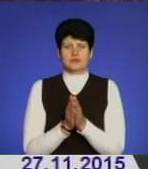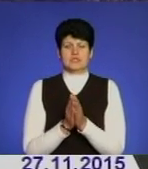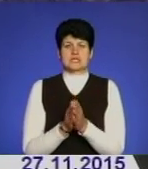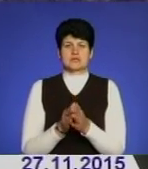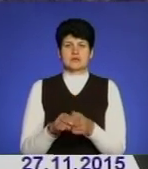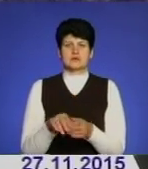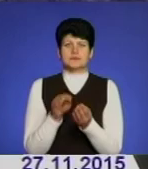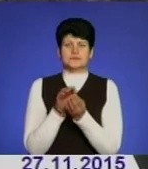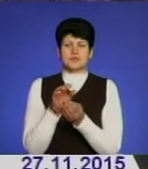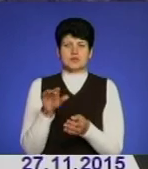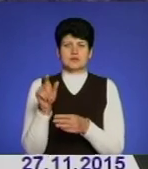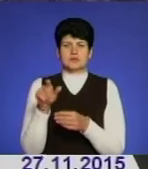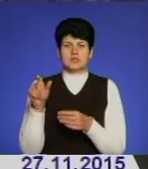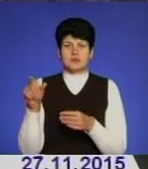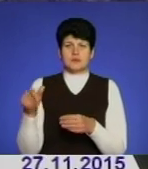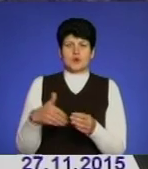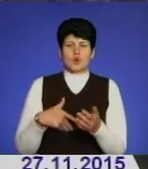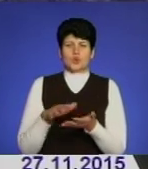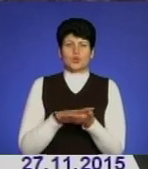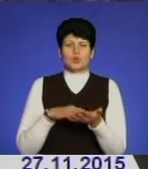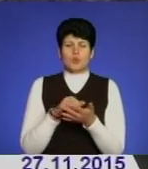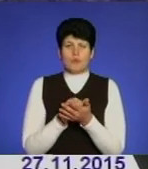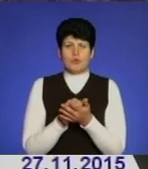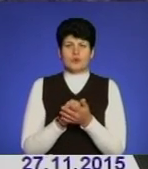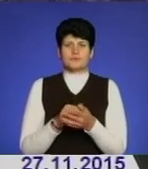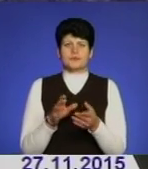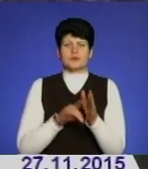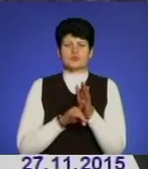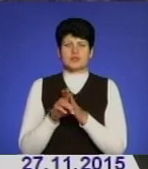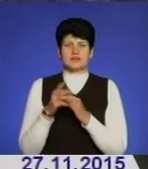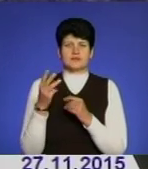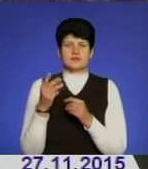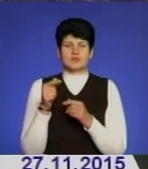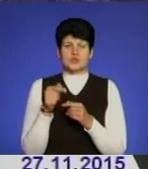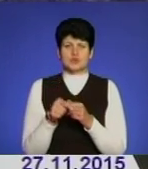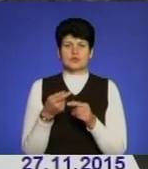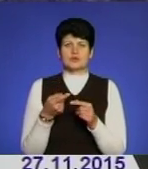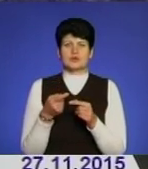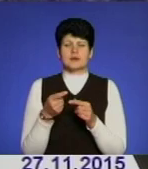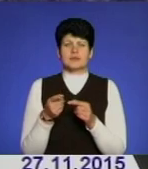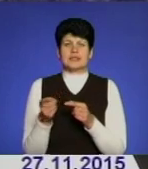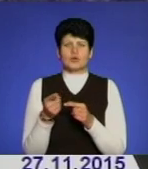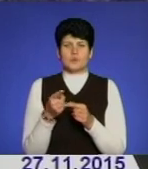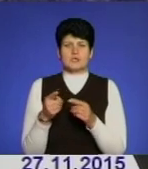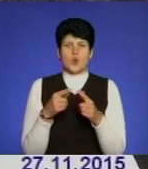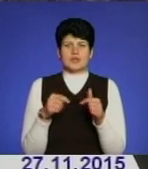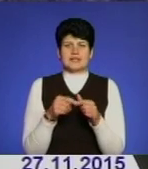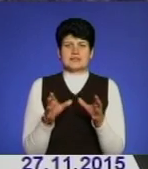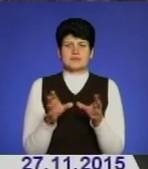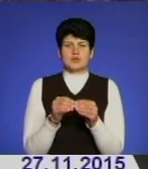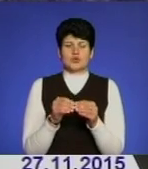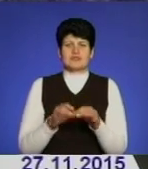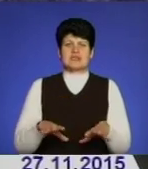Голодомору. Акцію започаткували члени спілки української молоді у 2003 році. Це була тернопільська організація, спільно з